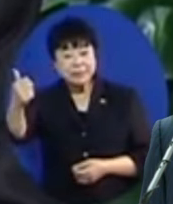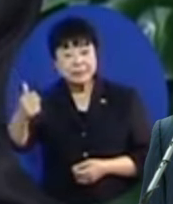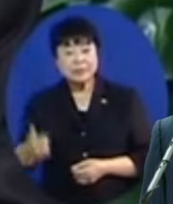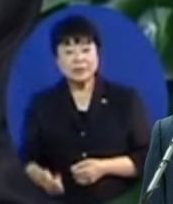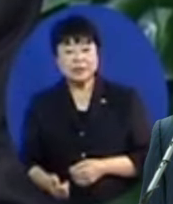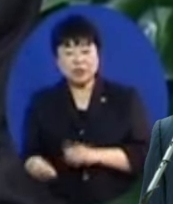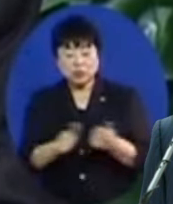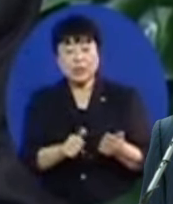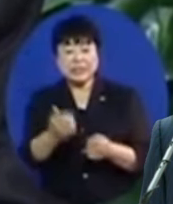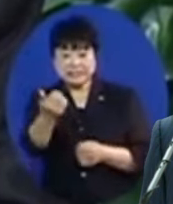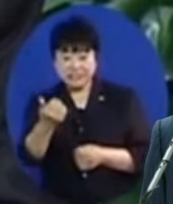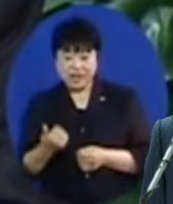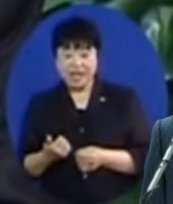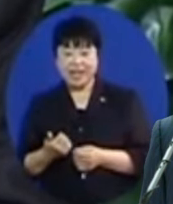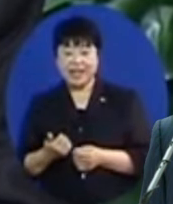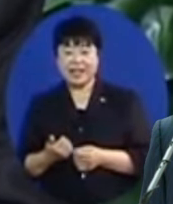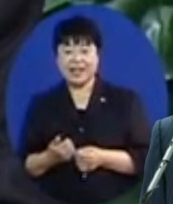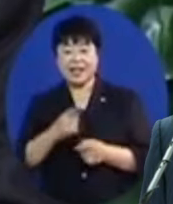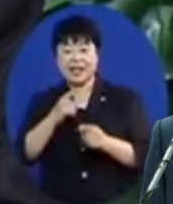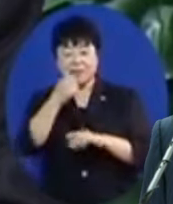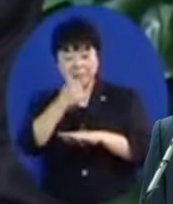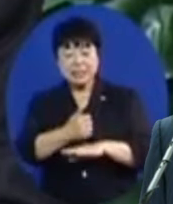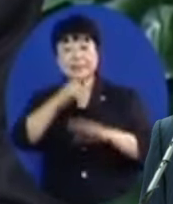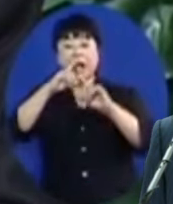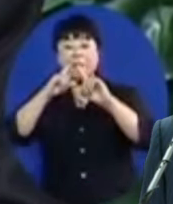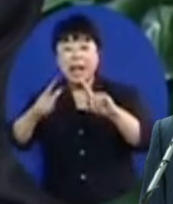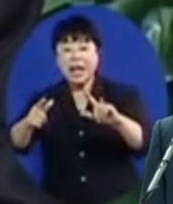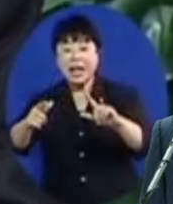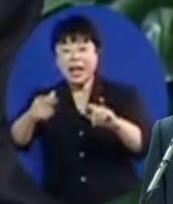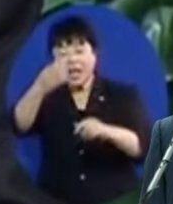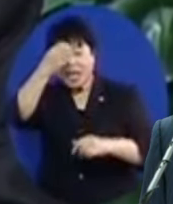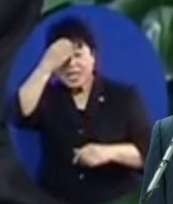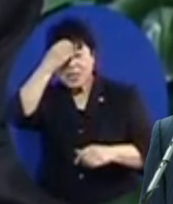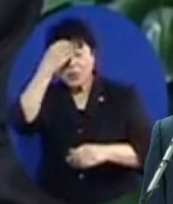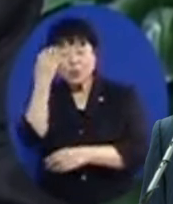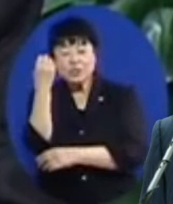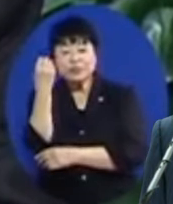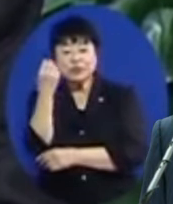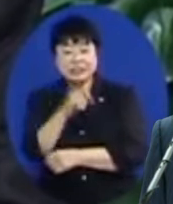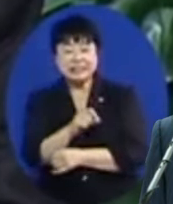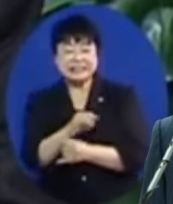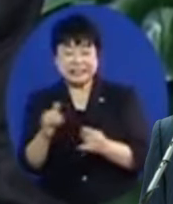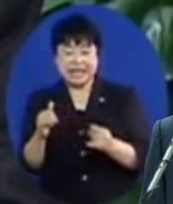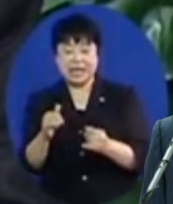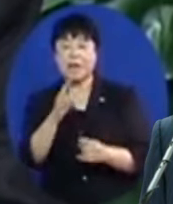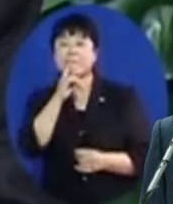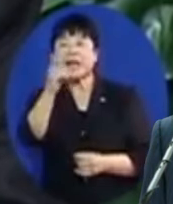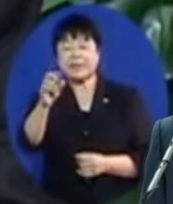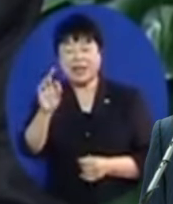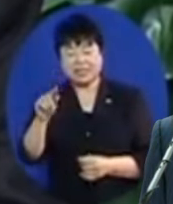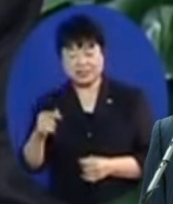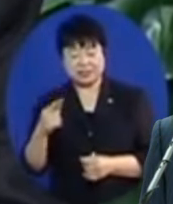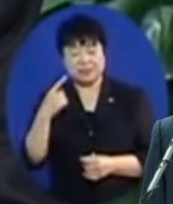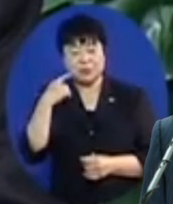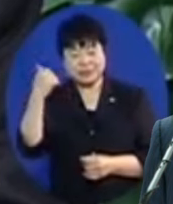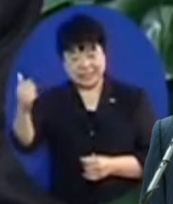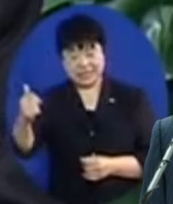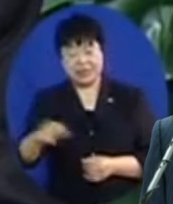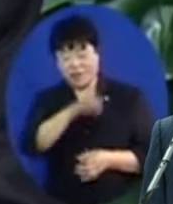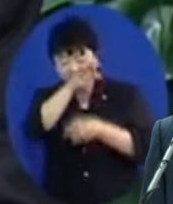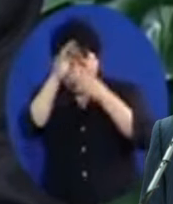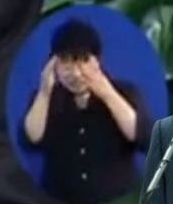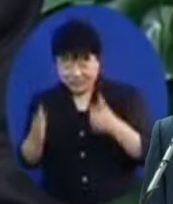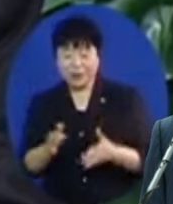세상을 떠시기 전에 하신 말씀이 있습니다. 기독교 신문 기자가 한경희 목사님이 평생